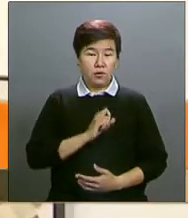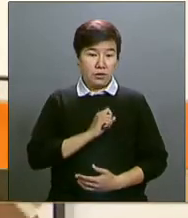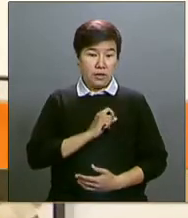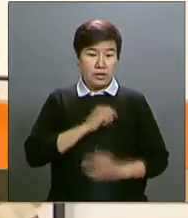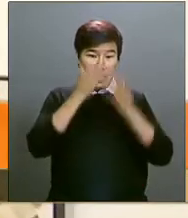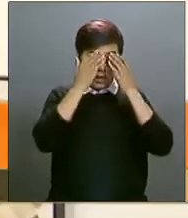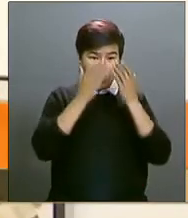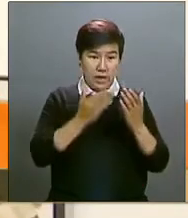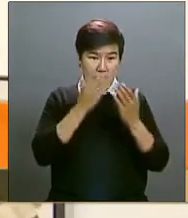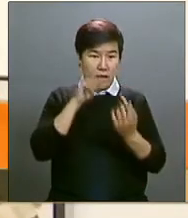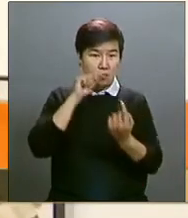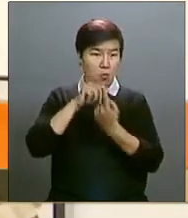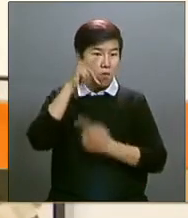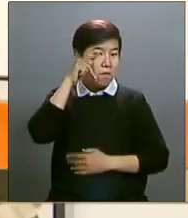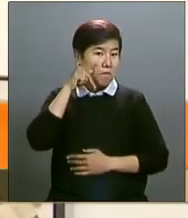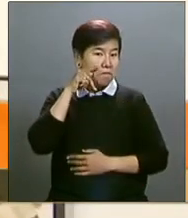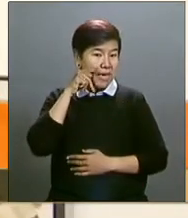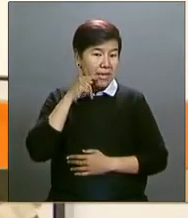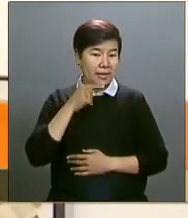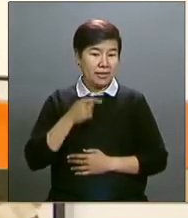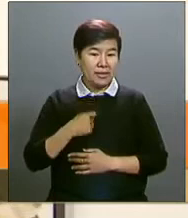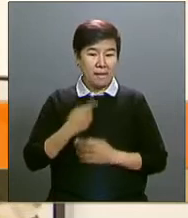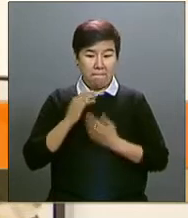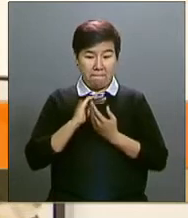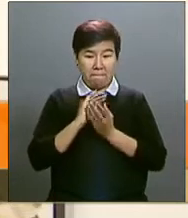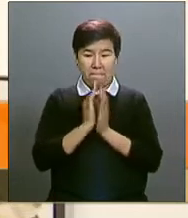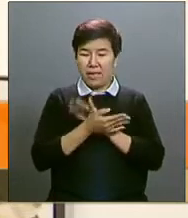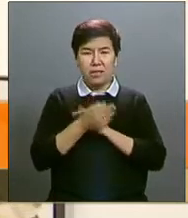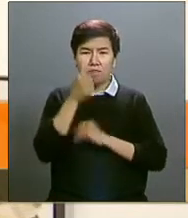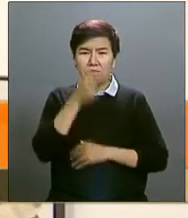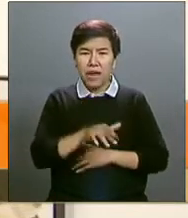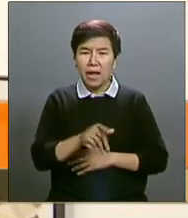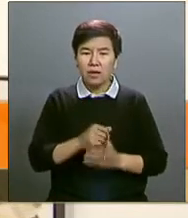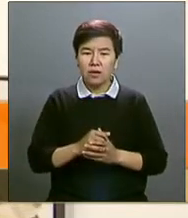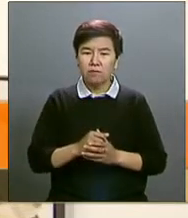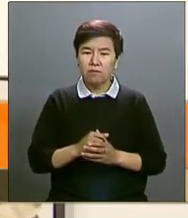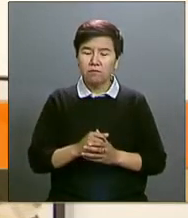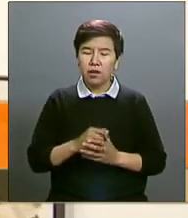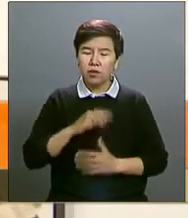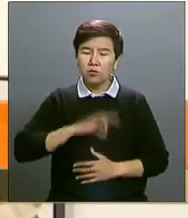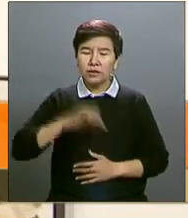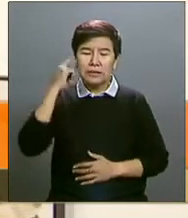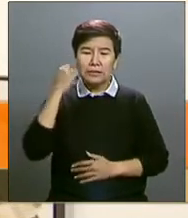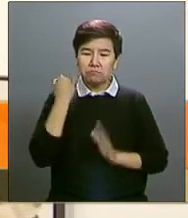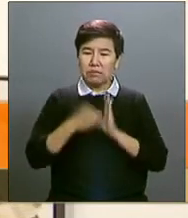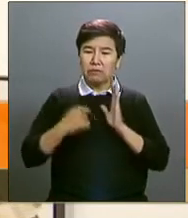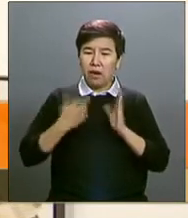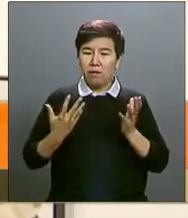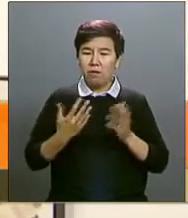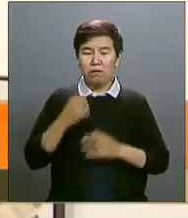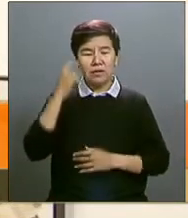จะให้มีปรากฏคนที่ศาสนามองว่าผิดนะฮะฉะนั้นเราก็รู้สึกว่าสิ่งที่ทำให้เราเข้าใจม